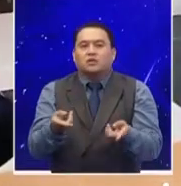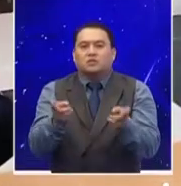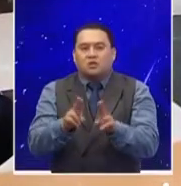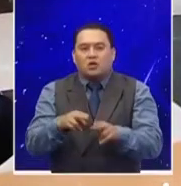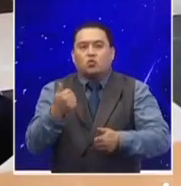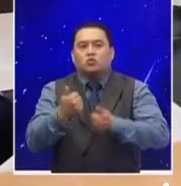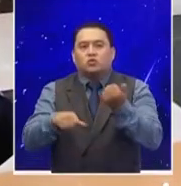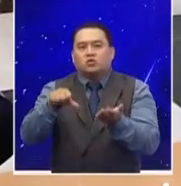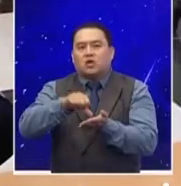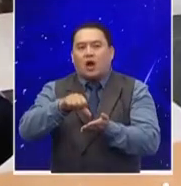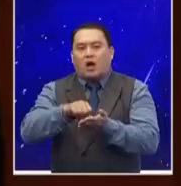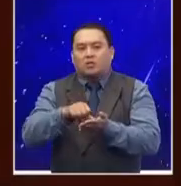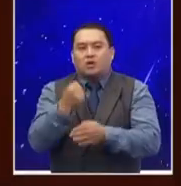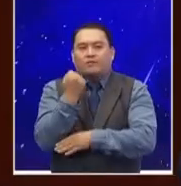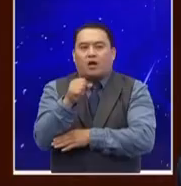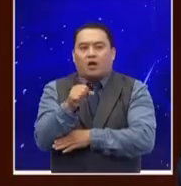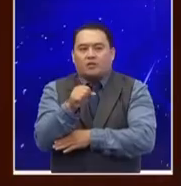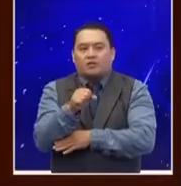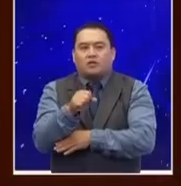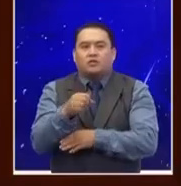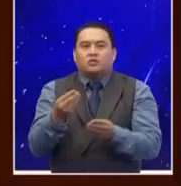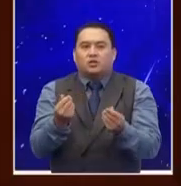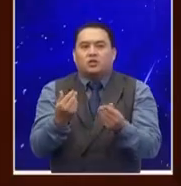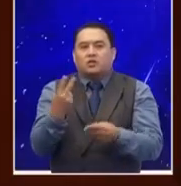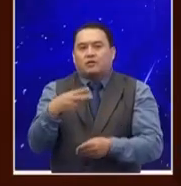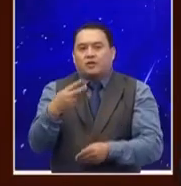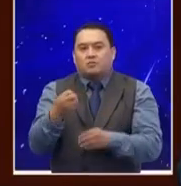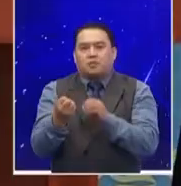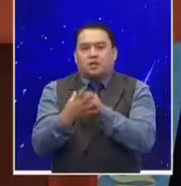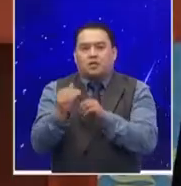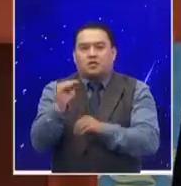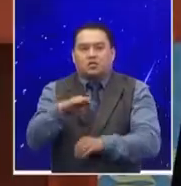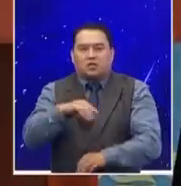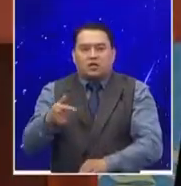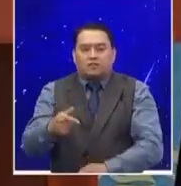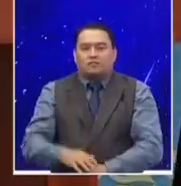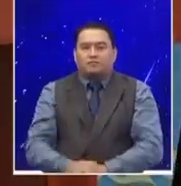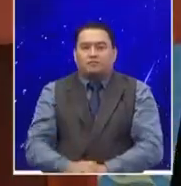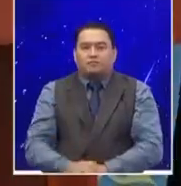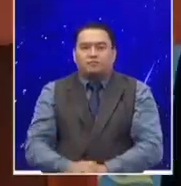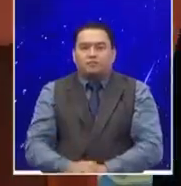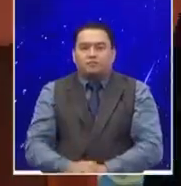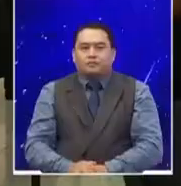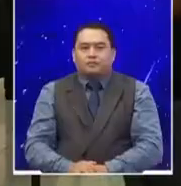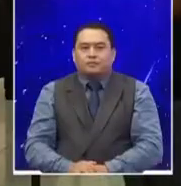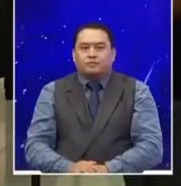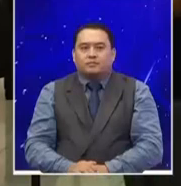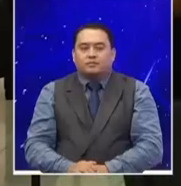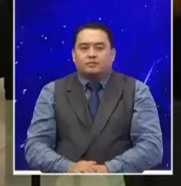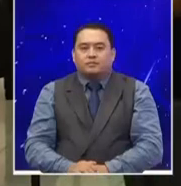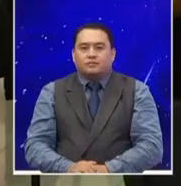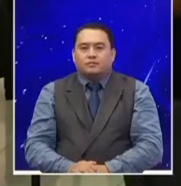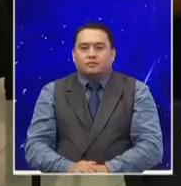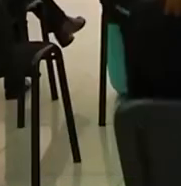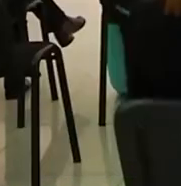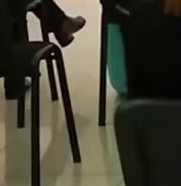оставшиеся участники. Они удостоили сертификатов на сумму 20 и 15 тысяч тенге. Адина Смагулова, Нуржан Муканов, телеканал